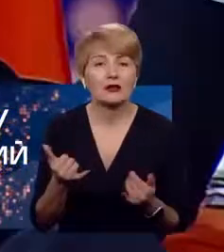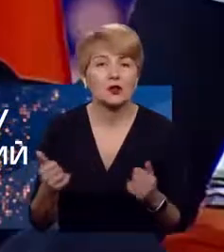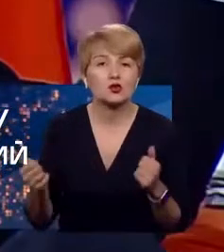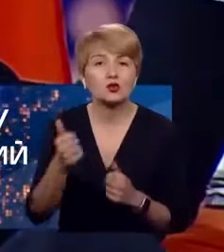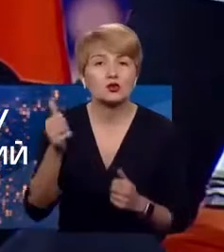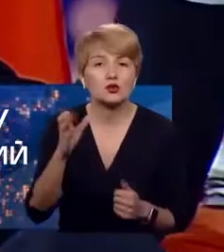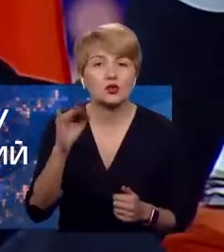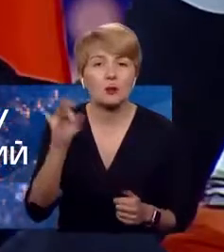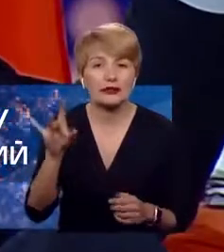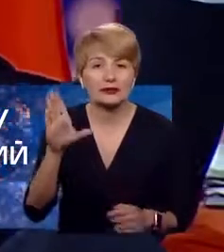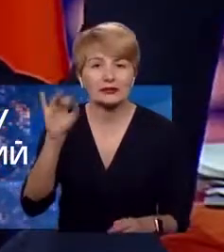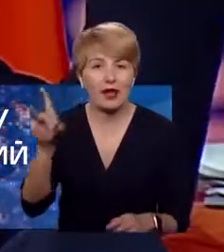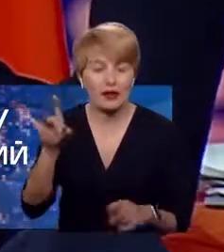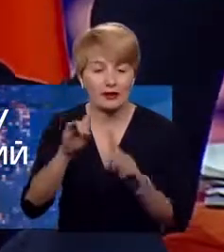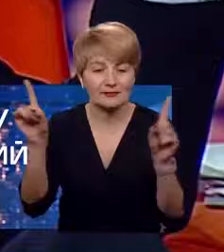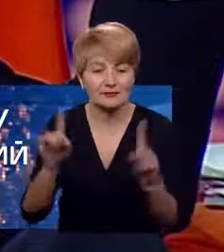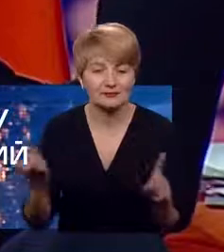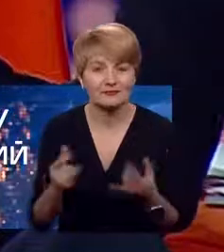Ісус Христос. Є у когось